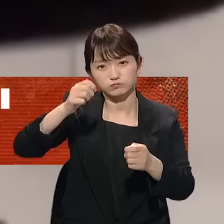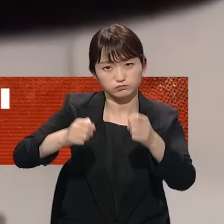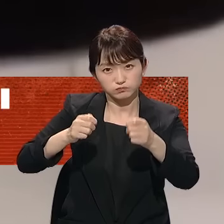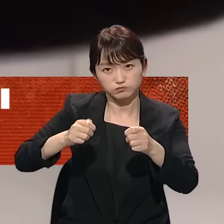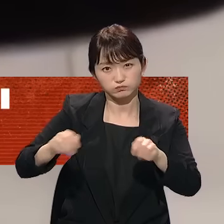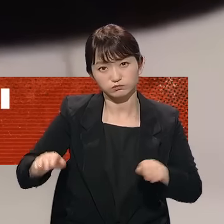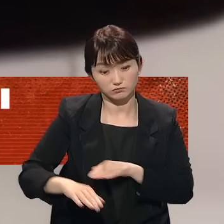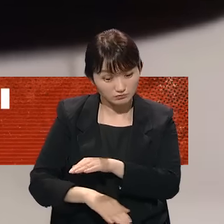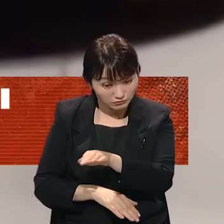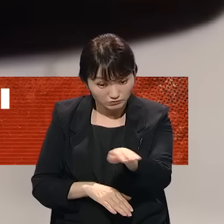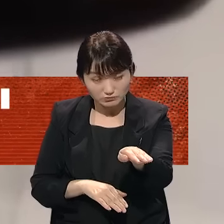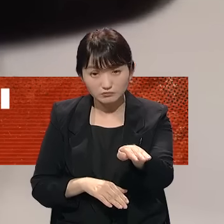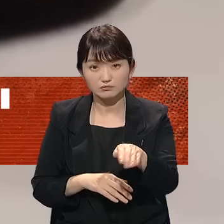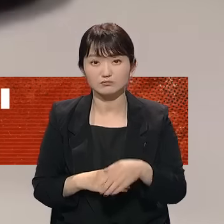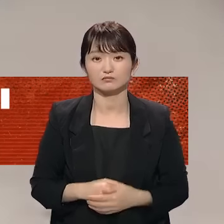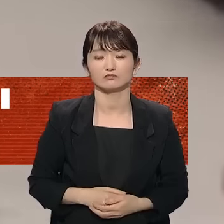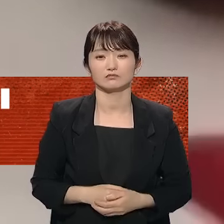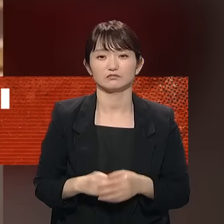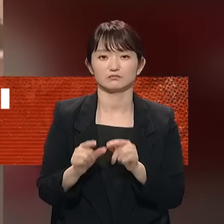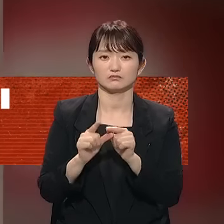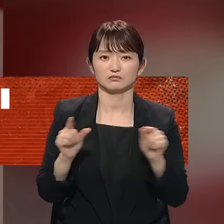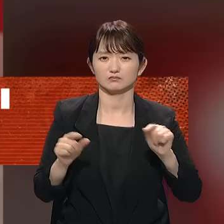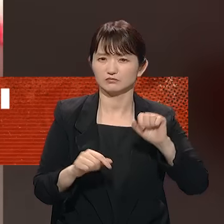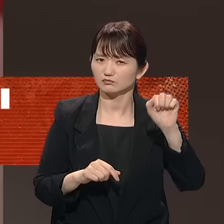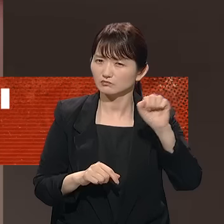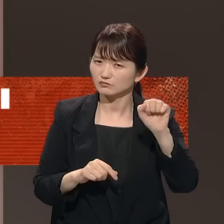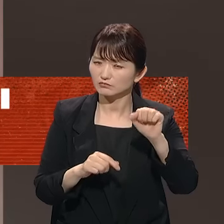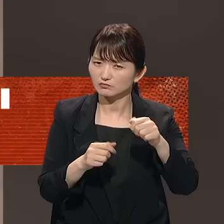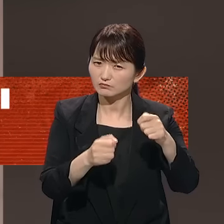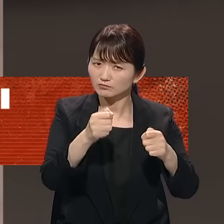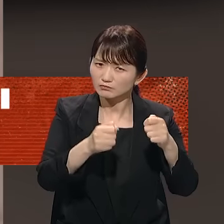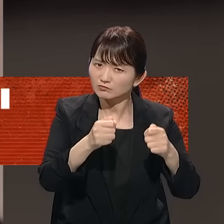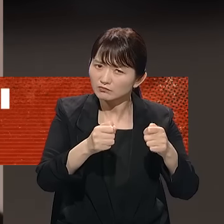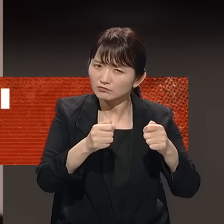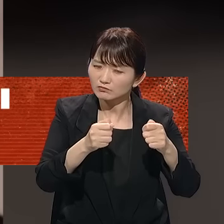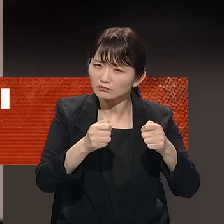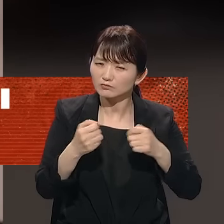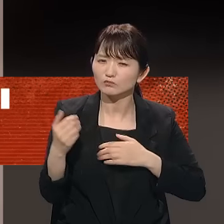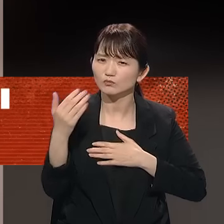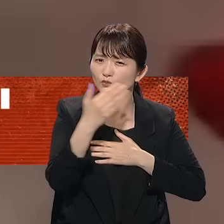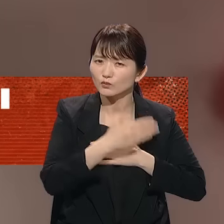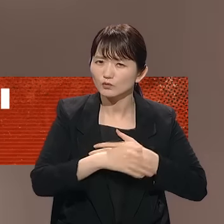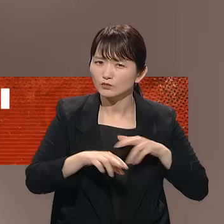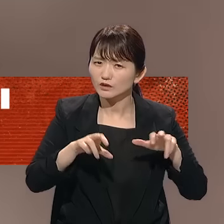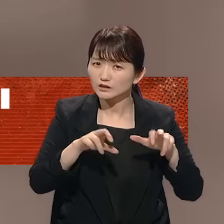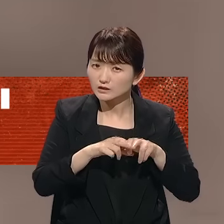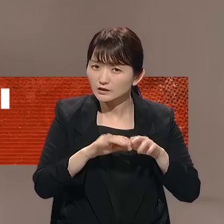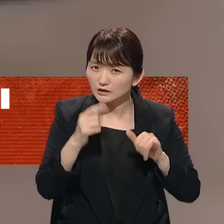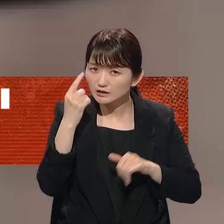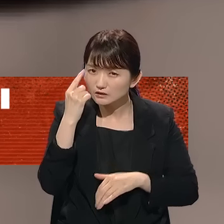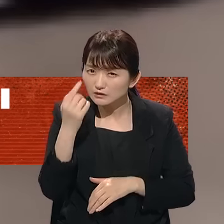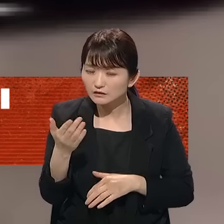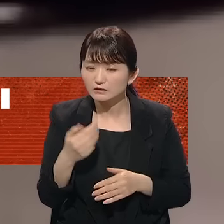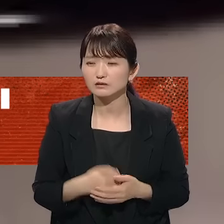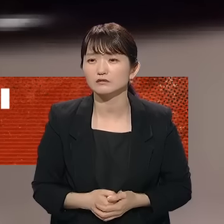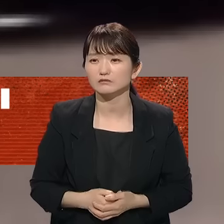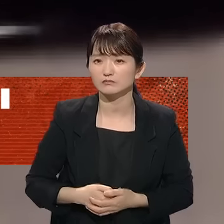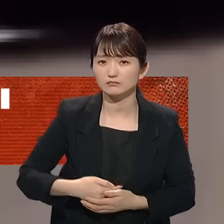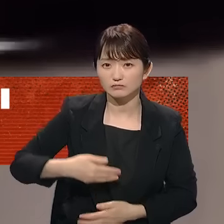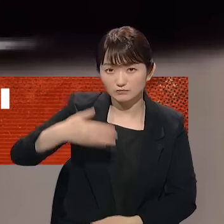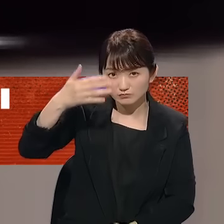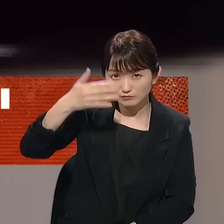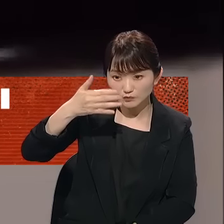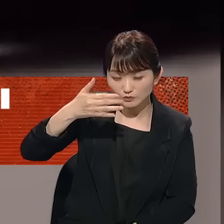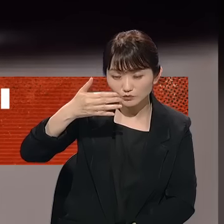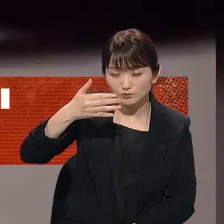도로를 주행하고 있었던 겁니다. 일각에서 운전대를 잡는 게 불가한 신체 장애는 아니냐 이런 말이 나오니까 이 운전자의 모습이 담긴 또